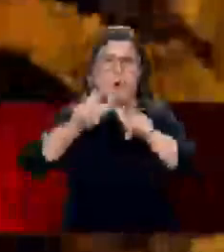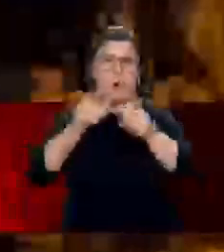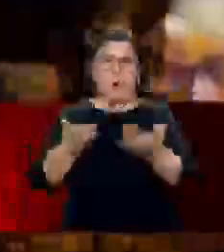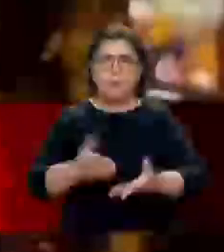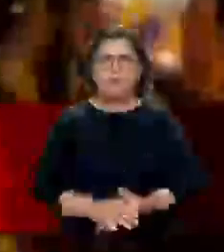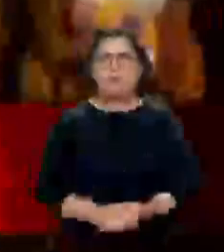geldi